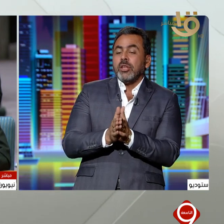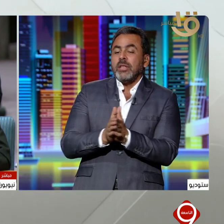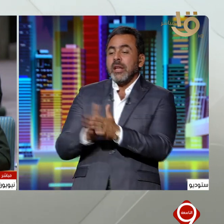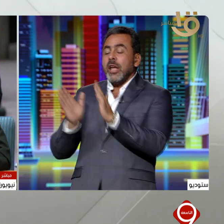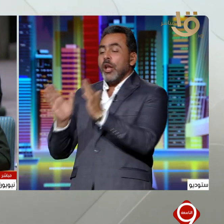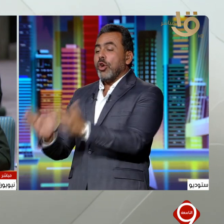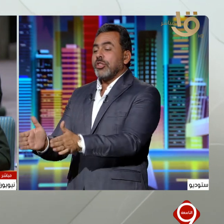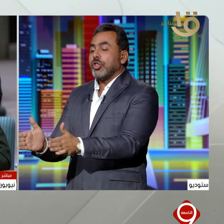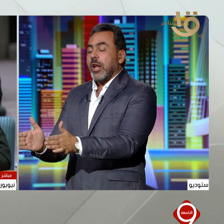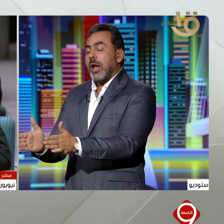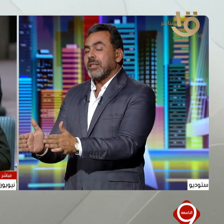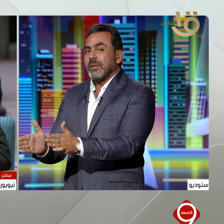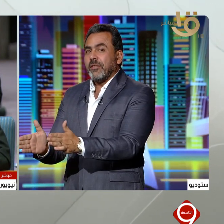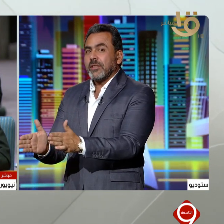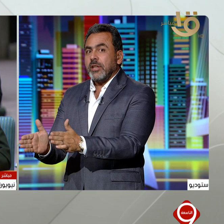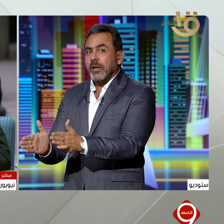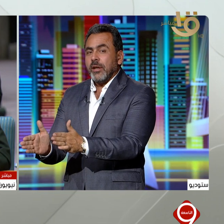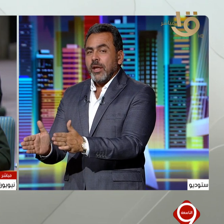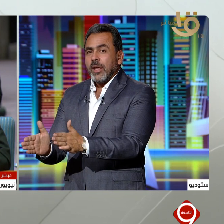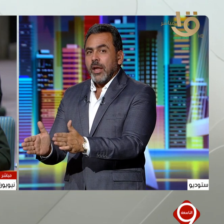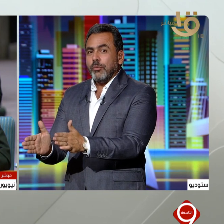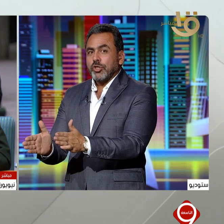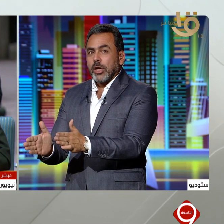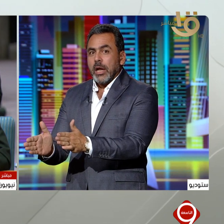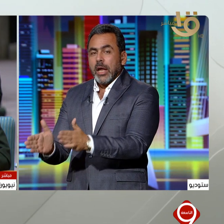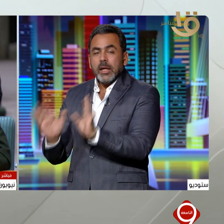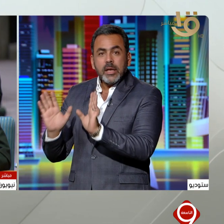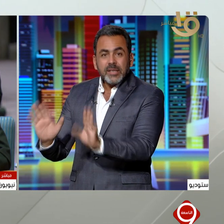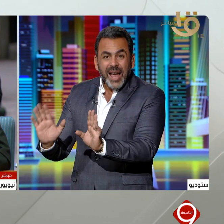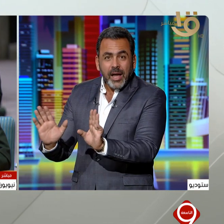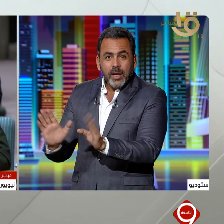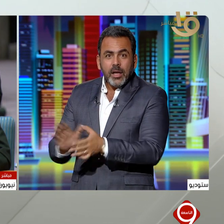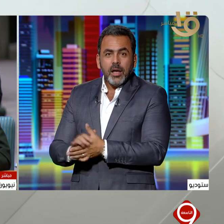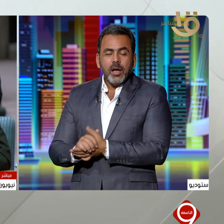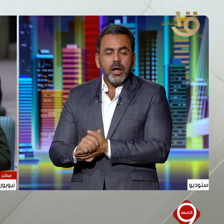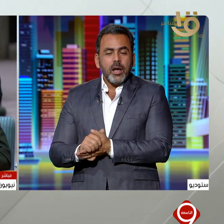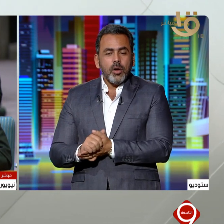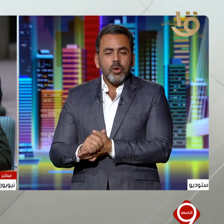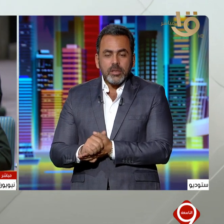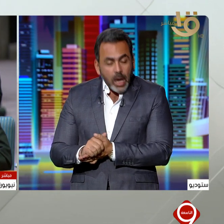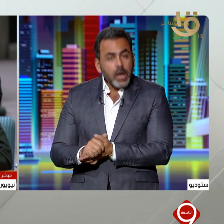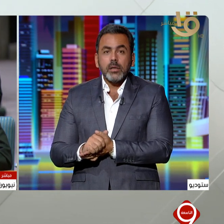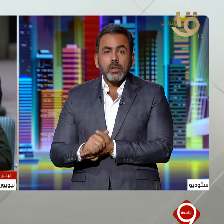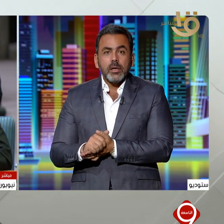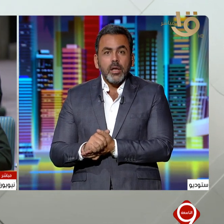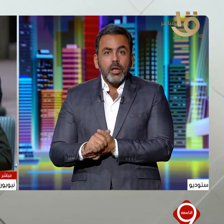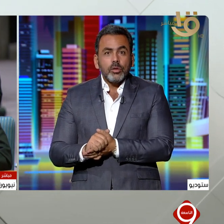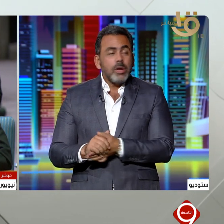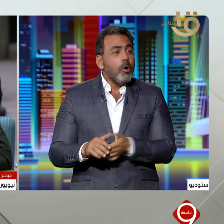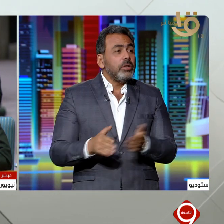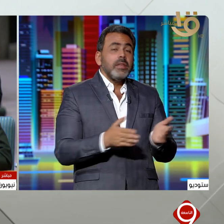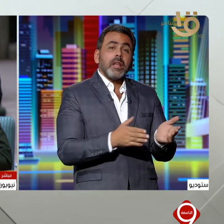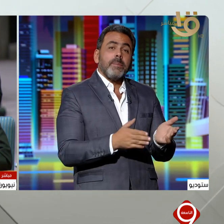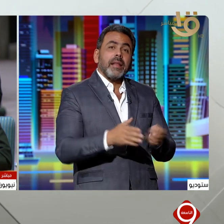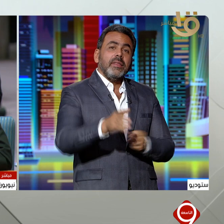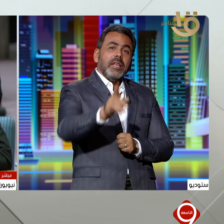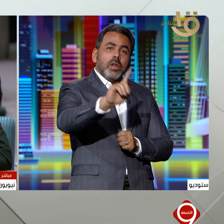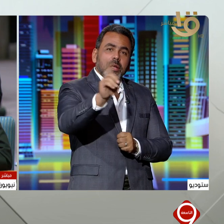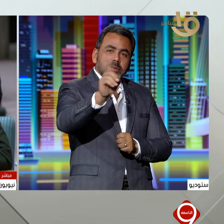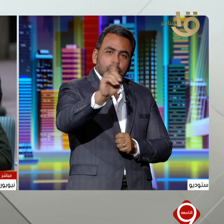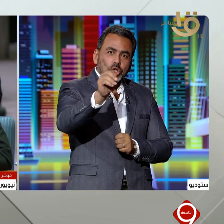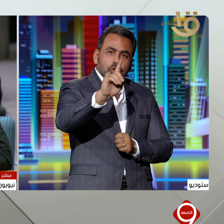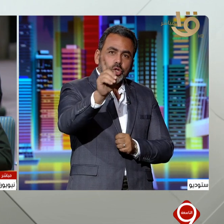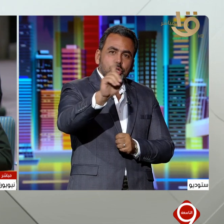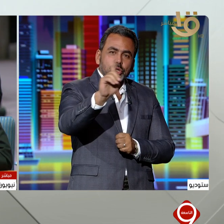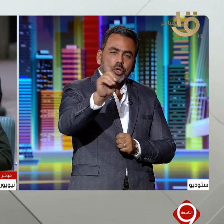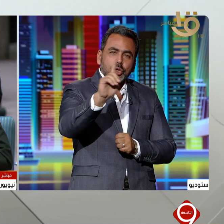1967 القدس الشرقيه عاصمه فلسطين المستقله صح اقول لك صح تقولي ما هو ده 2 ا اين